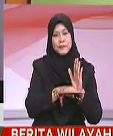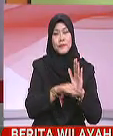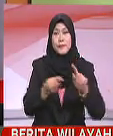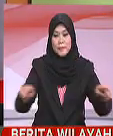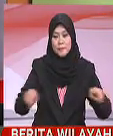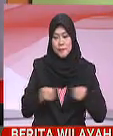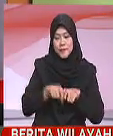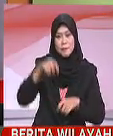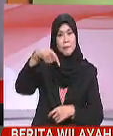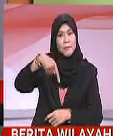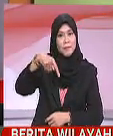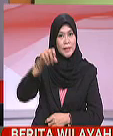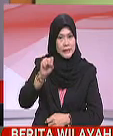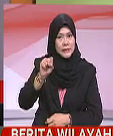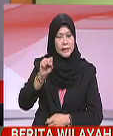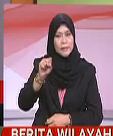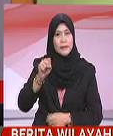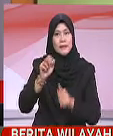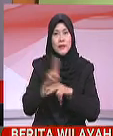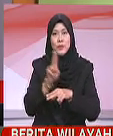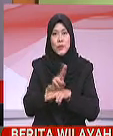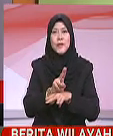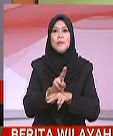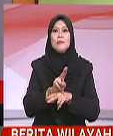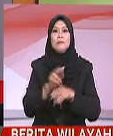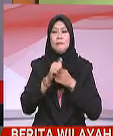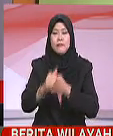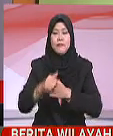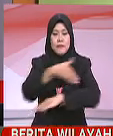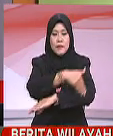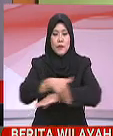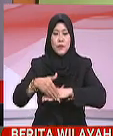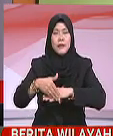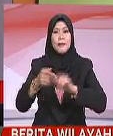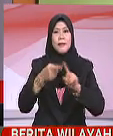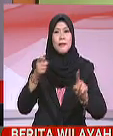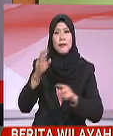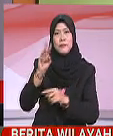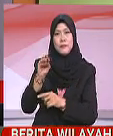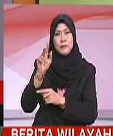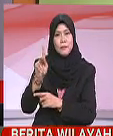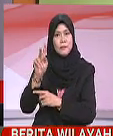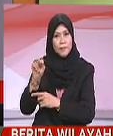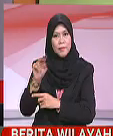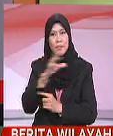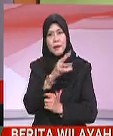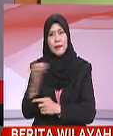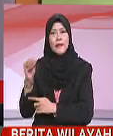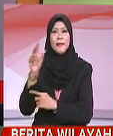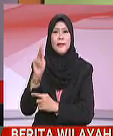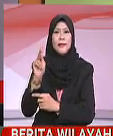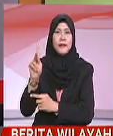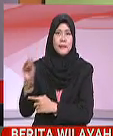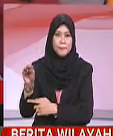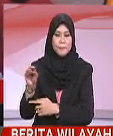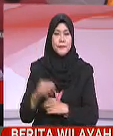ini, kita telah menggunakan pakai garis panduan yang telah dikeluarkan oleh Majlis Keselamatan Negara dan Kementerian Kesihatan Malaysia,